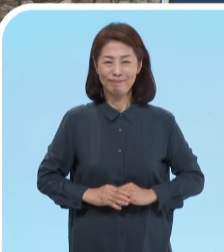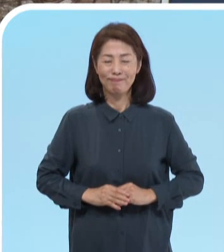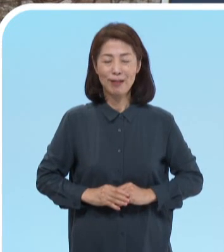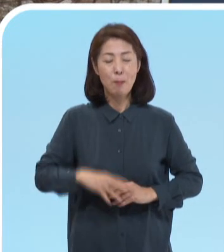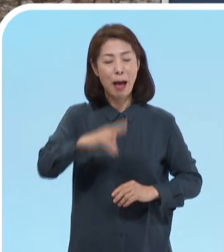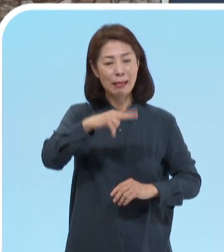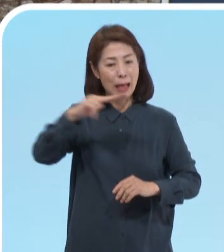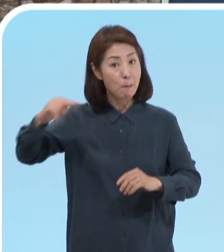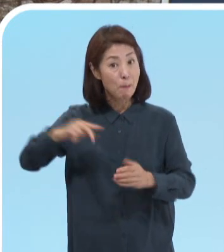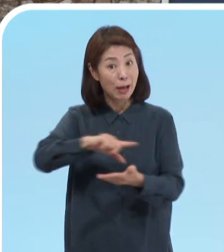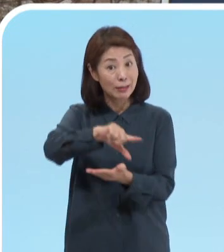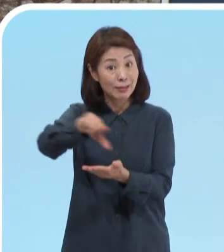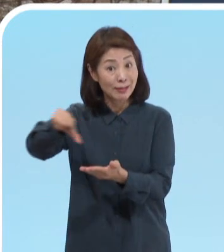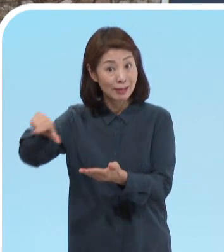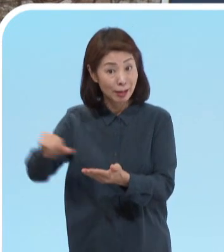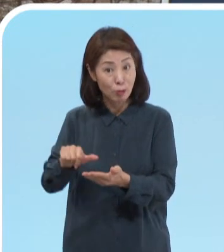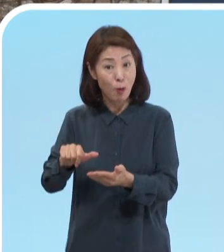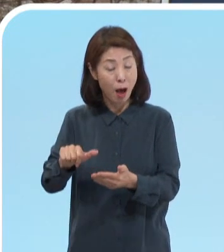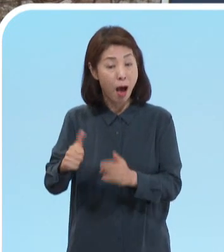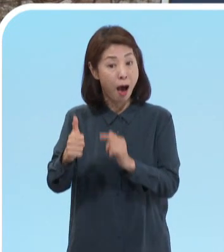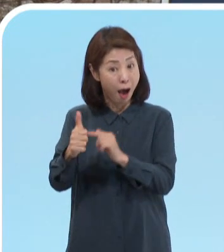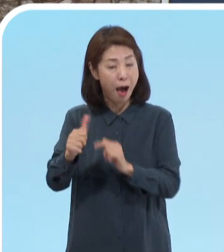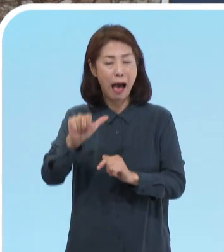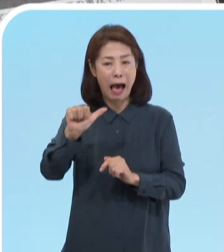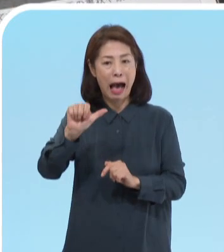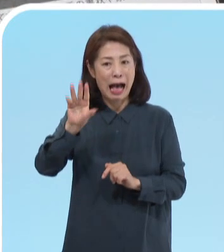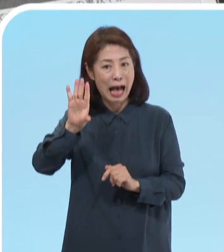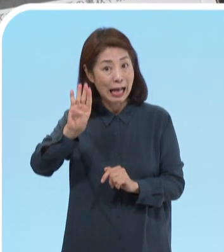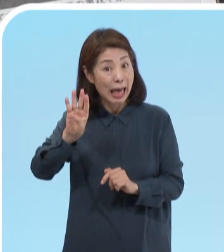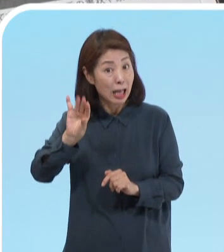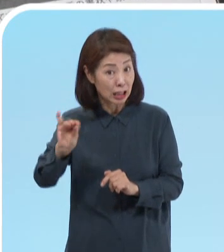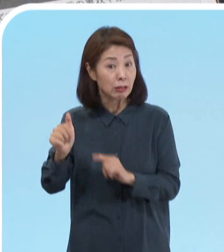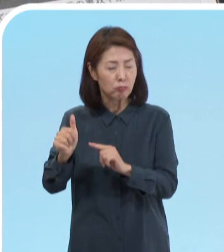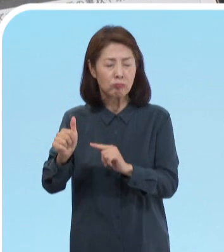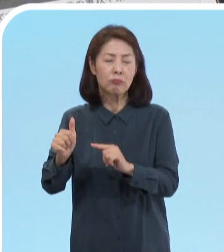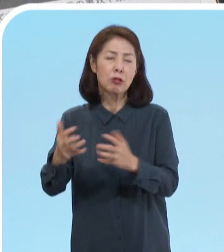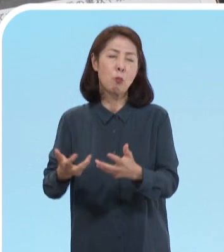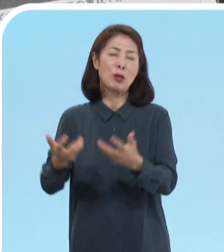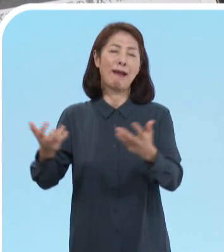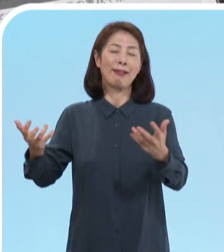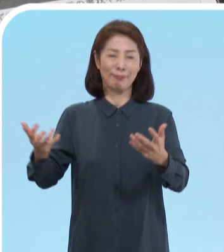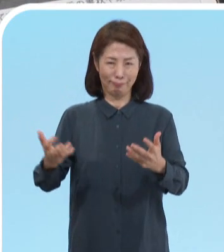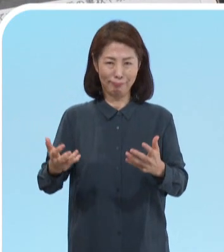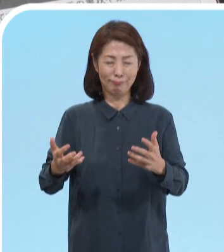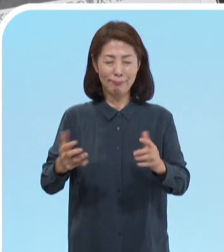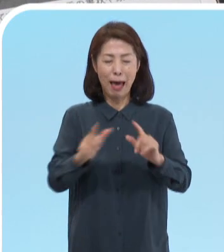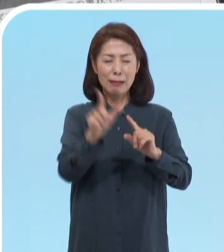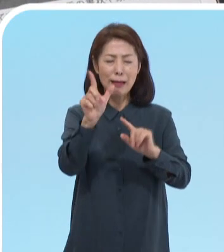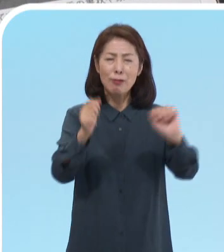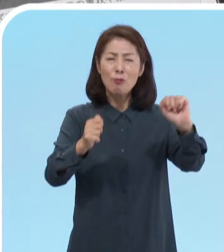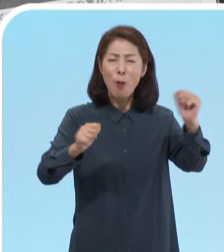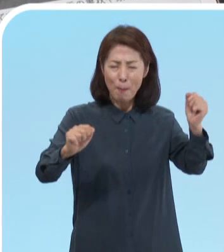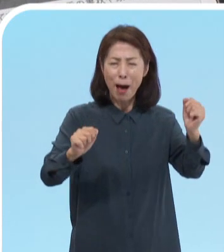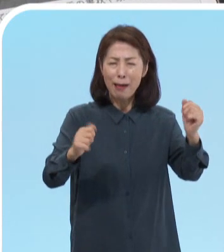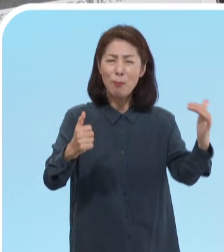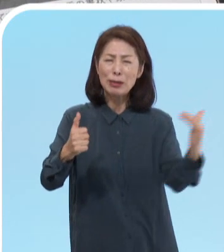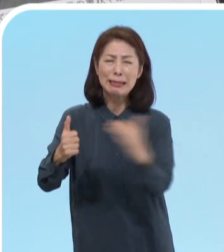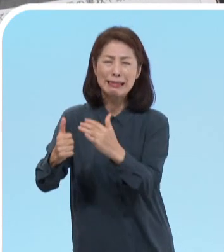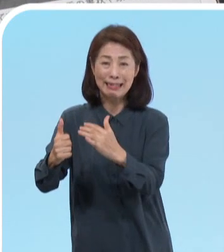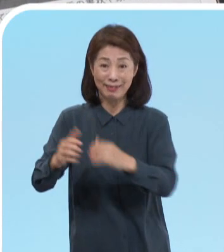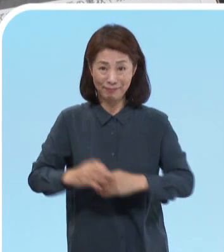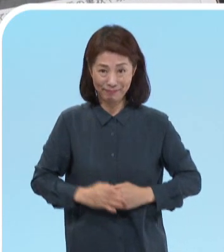今丹波地域は明智光秀で盛り上がっているんです。大河ドラマ麒麟が来るでも大人